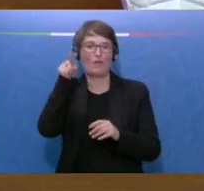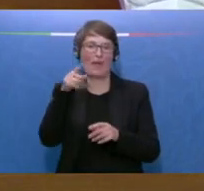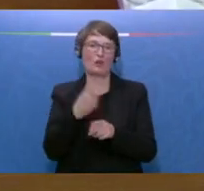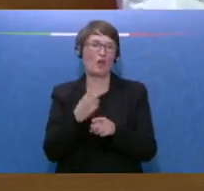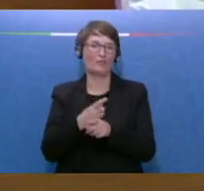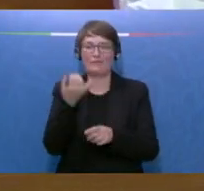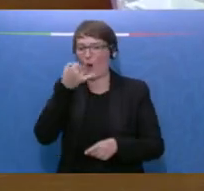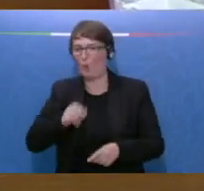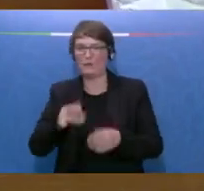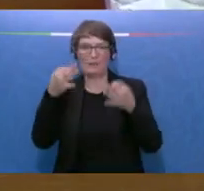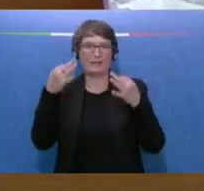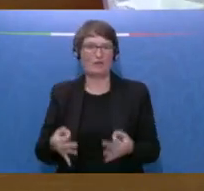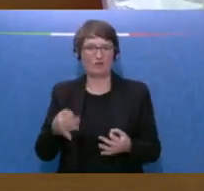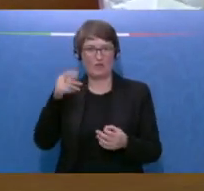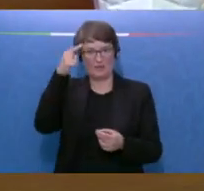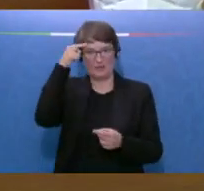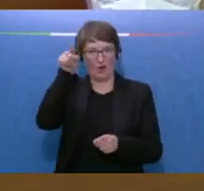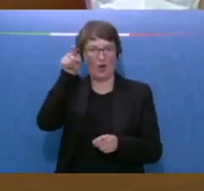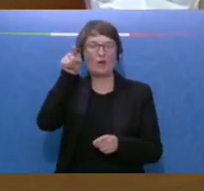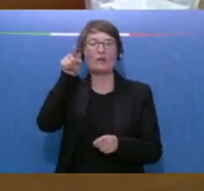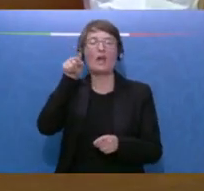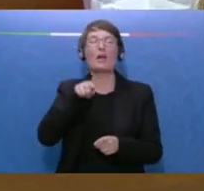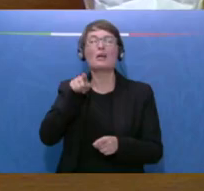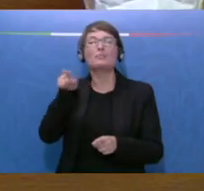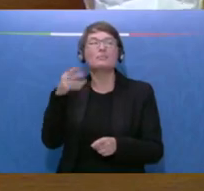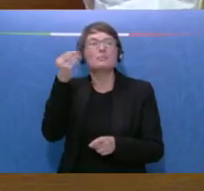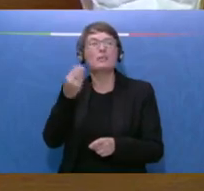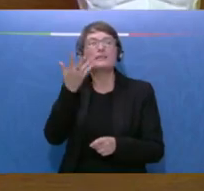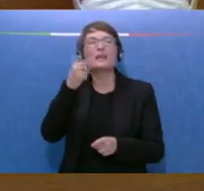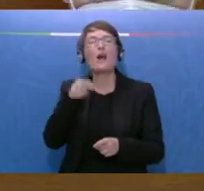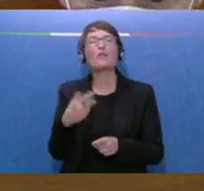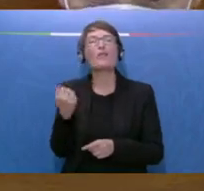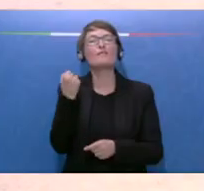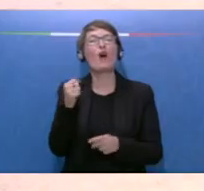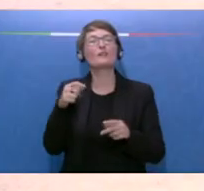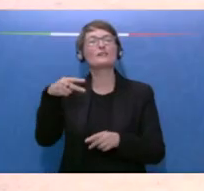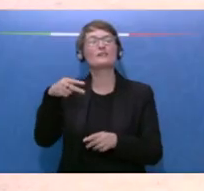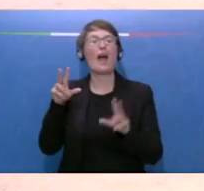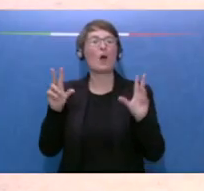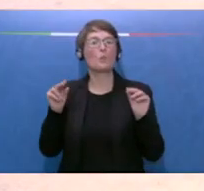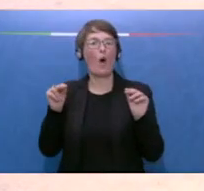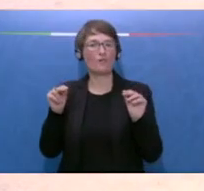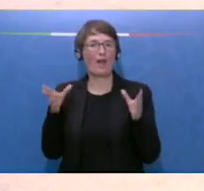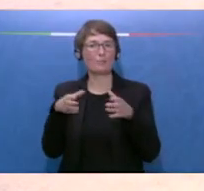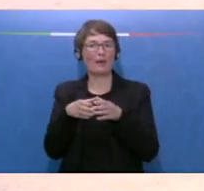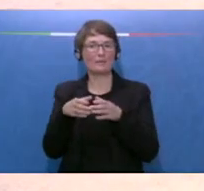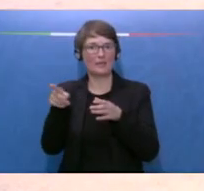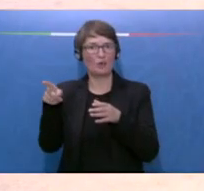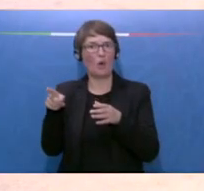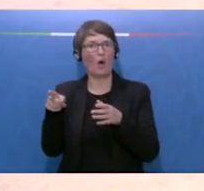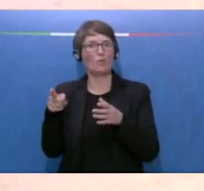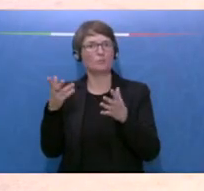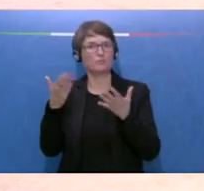decisione se lei è orientato a sciogliere forza nuova guardi la questione